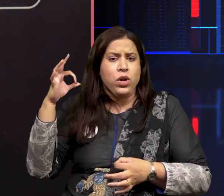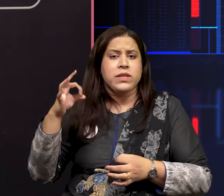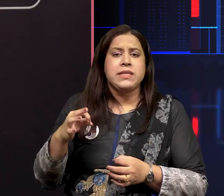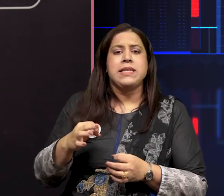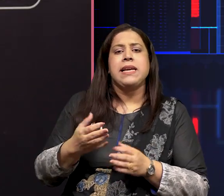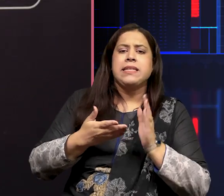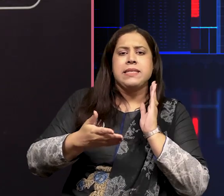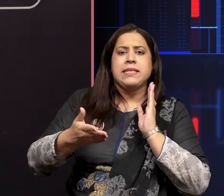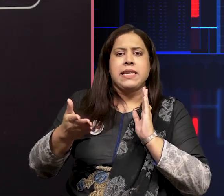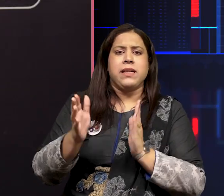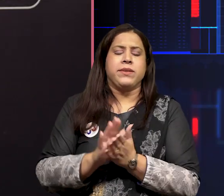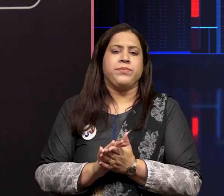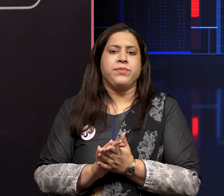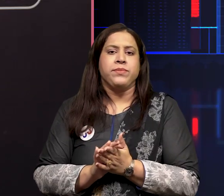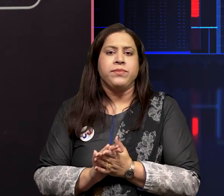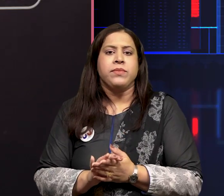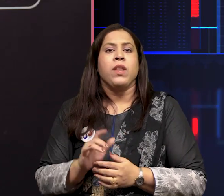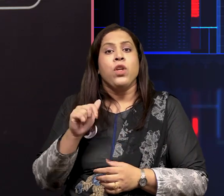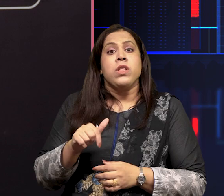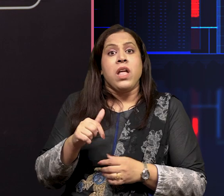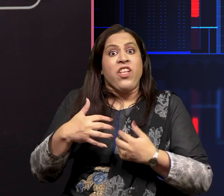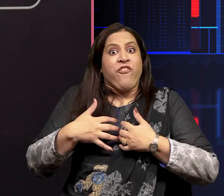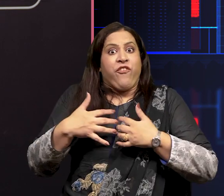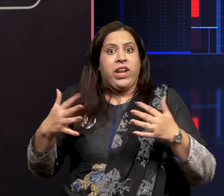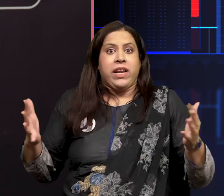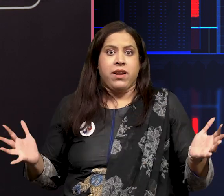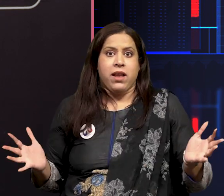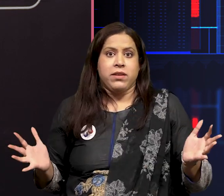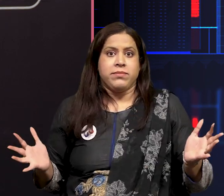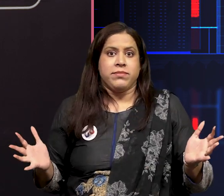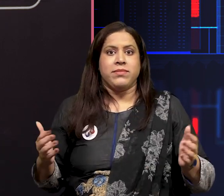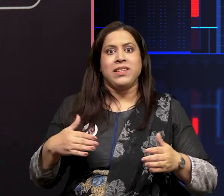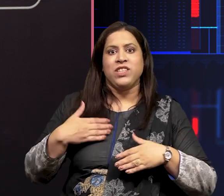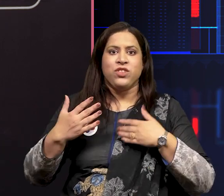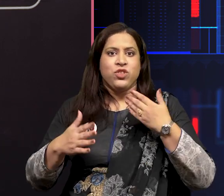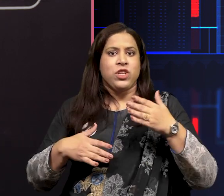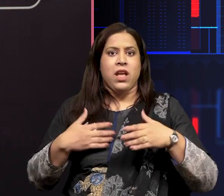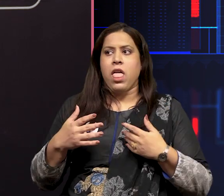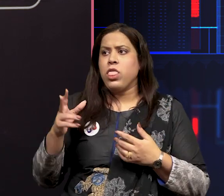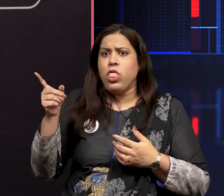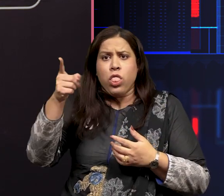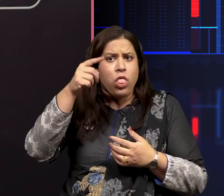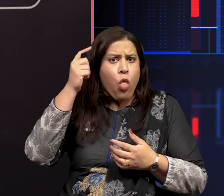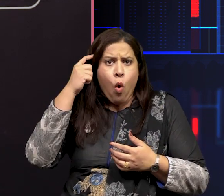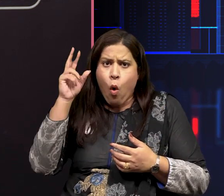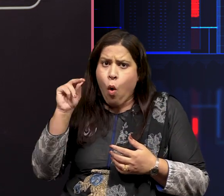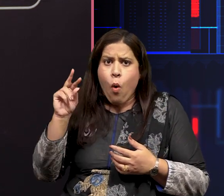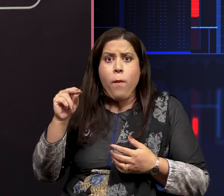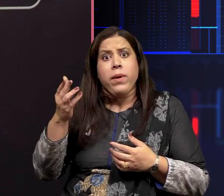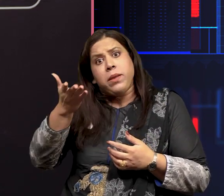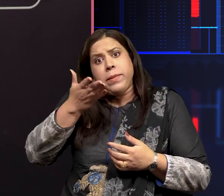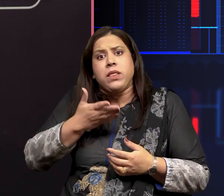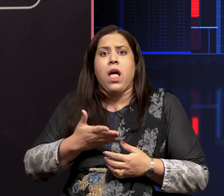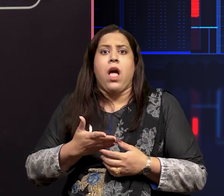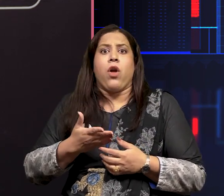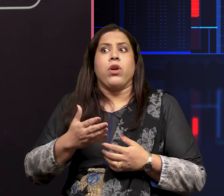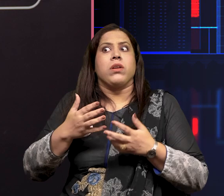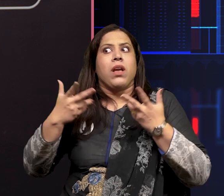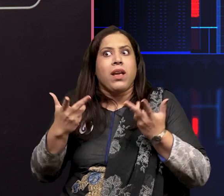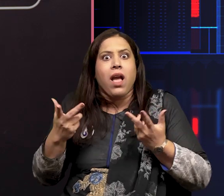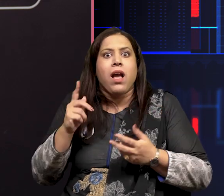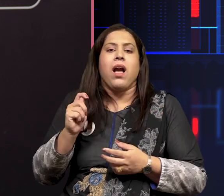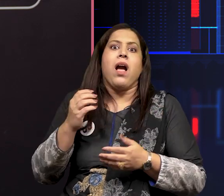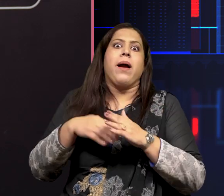It is something in which I am the supreme master, I am the supreme creator. और वो जो